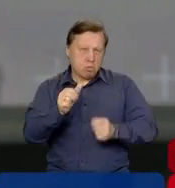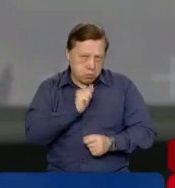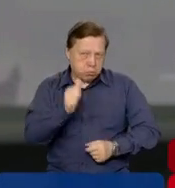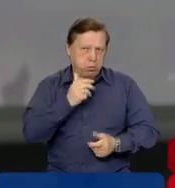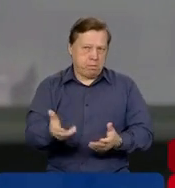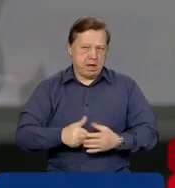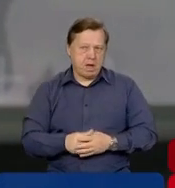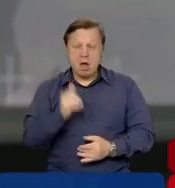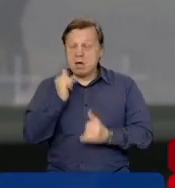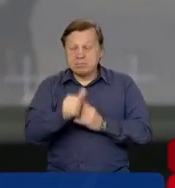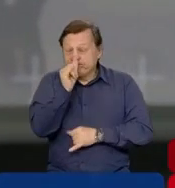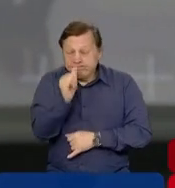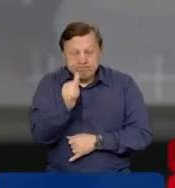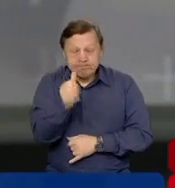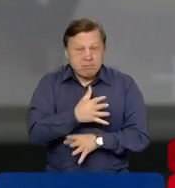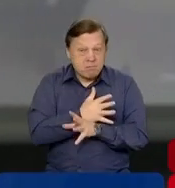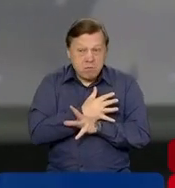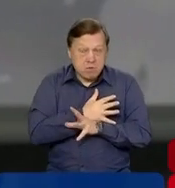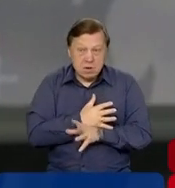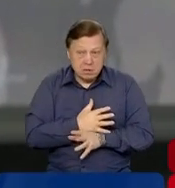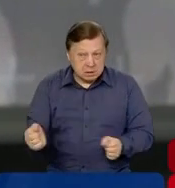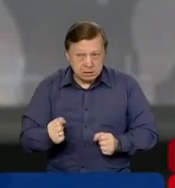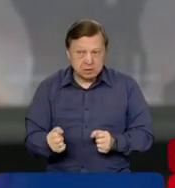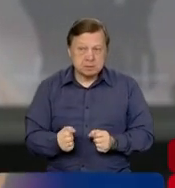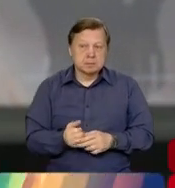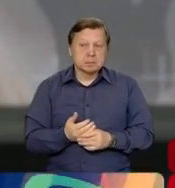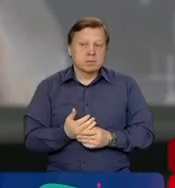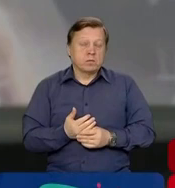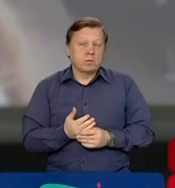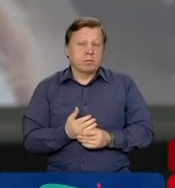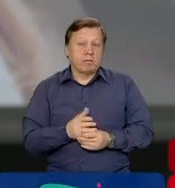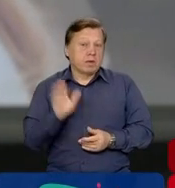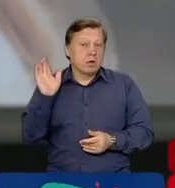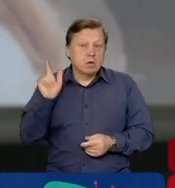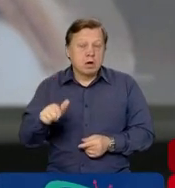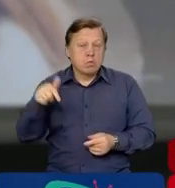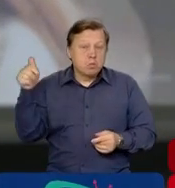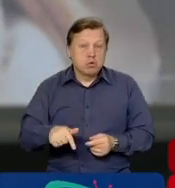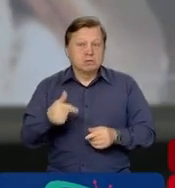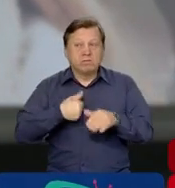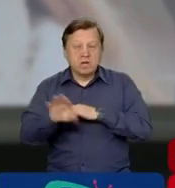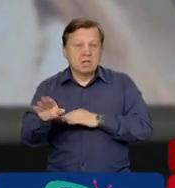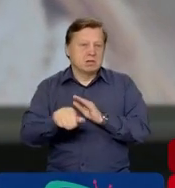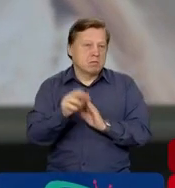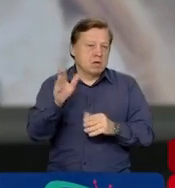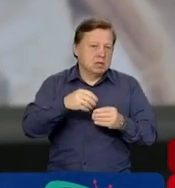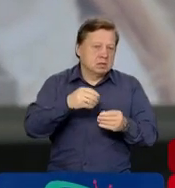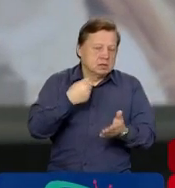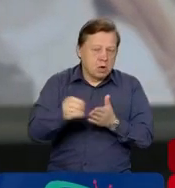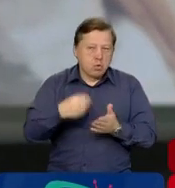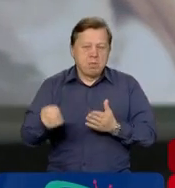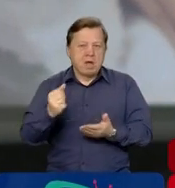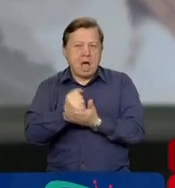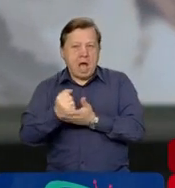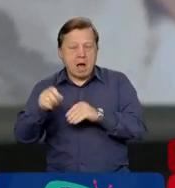nie możemy tolerować, a musimy jakieś nasze potrzeby zaspokoić, chociażby zakupy, czy wizyta u lekarza w aptece, no